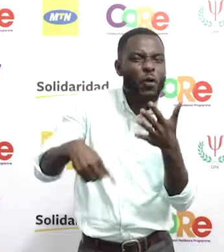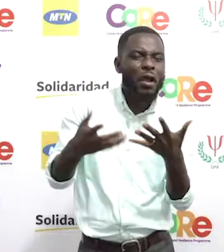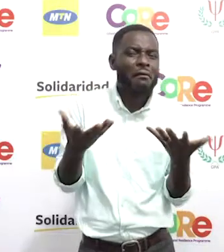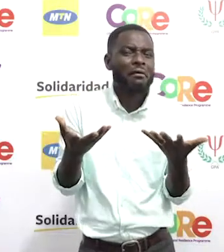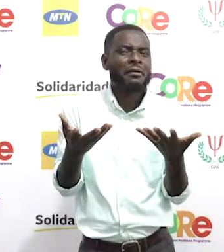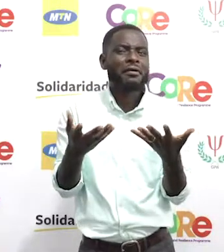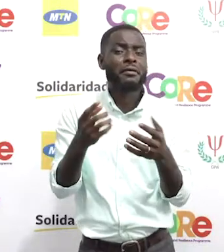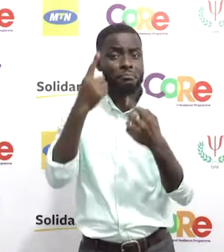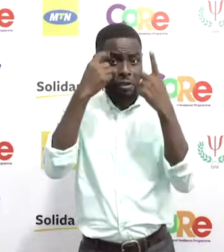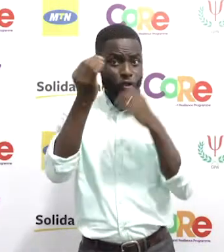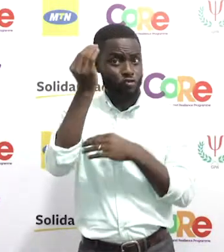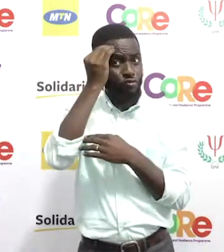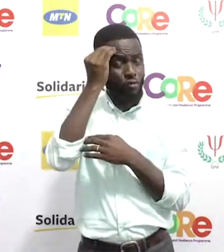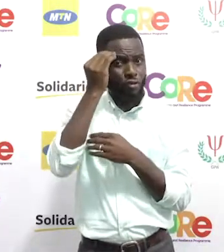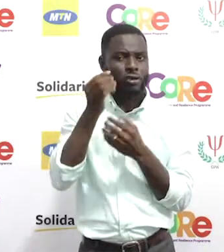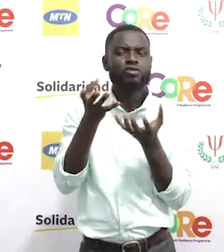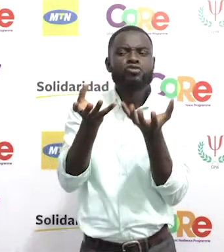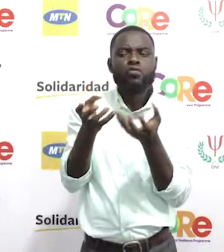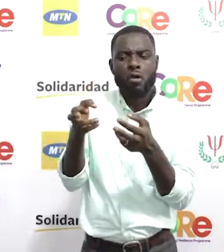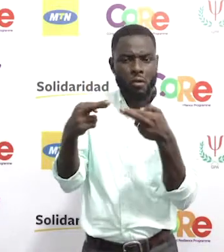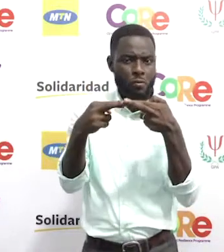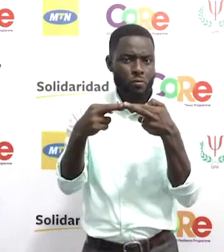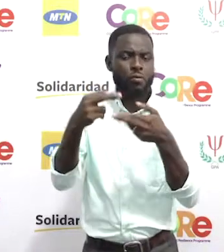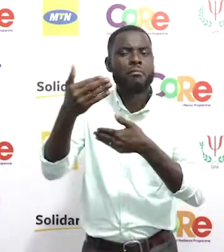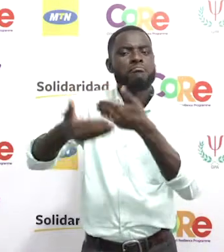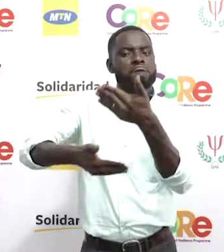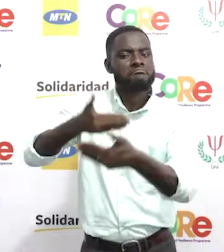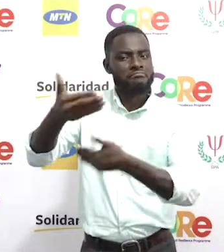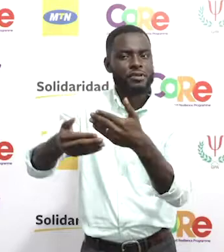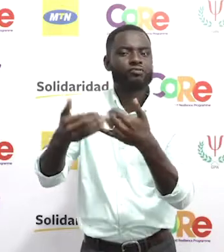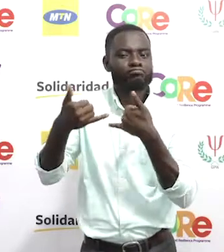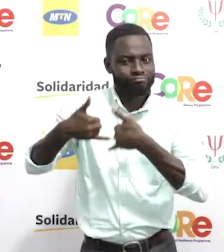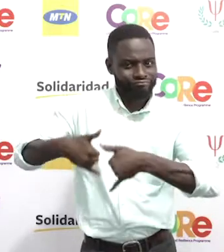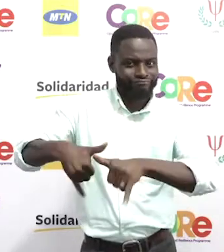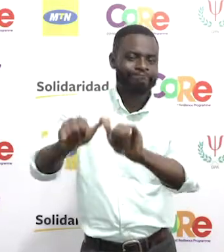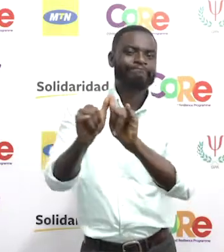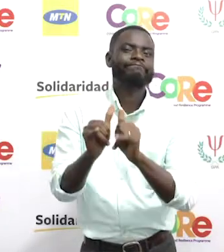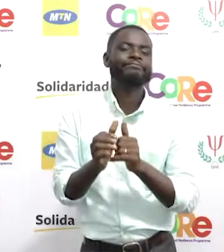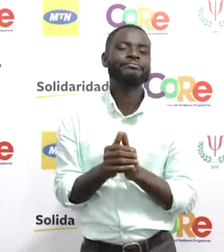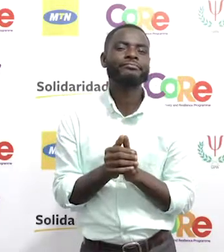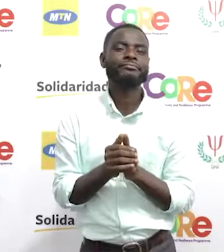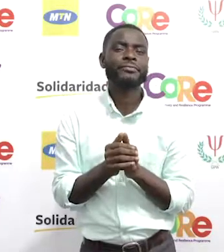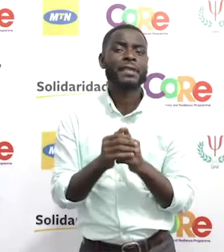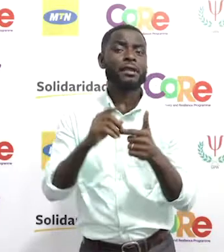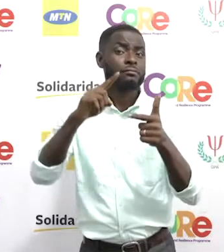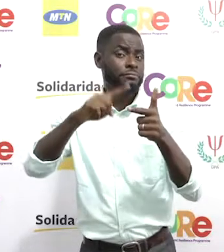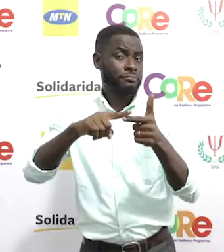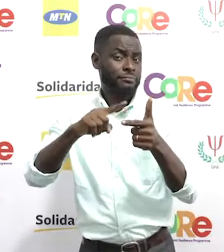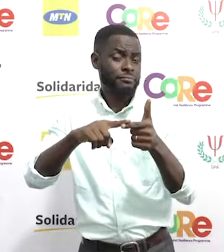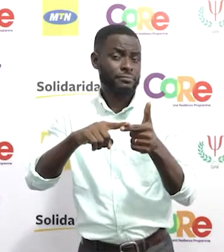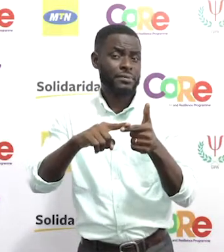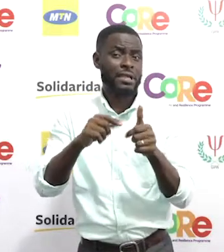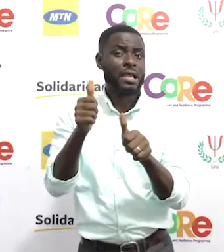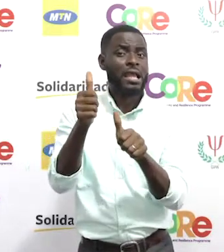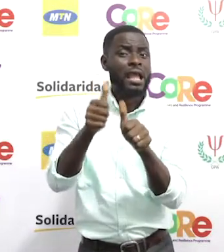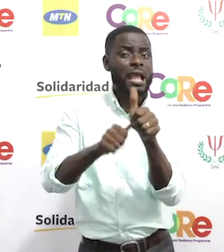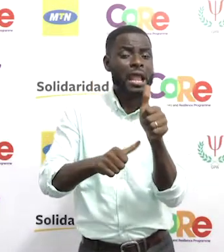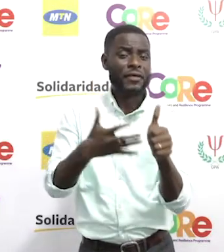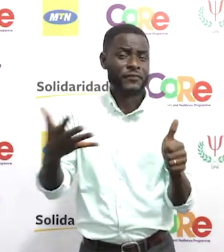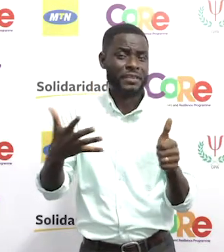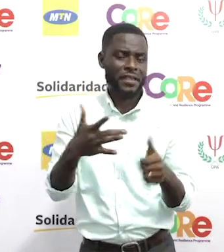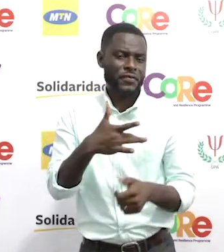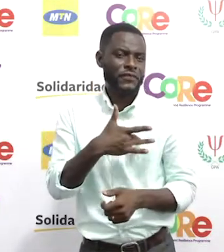tamo. Eje ake o sumo ni nanyo bo ahishi kaya nano. No fe no fio